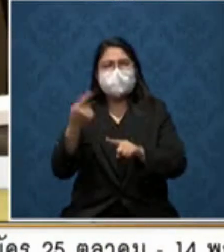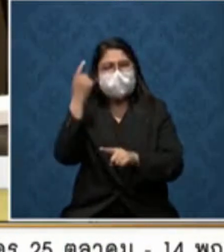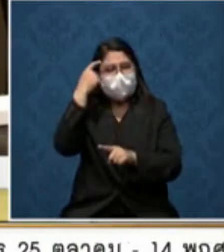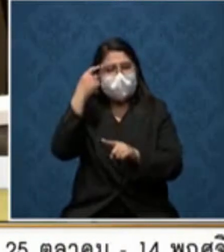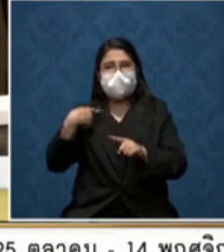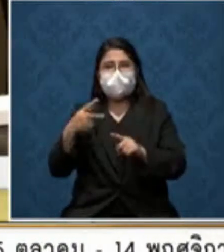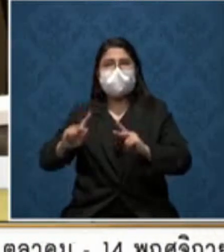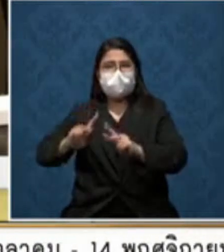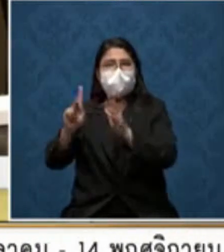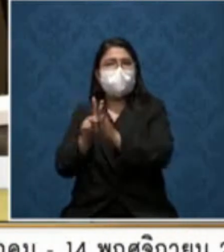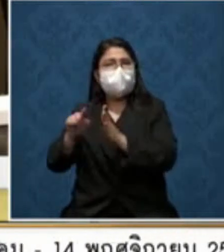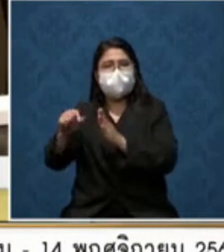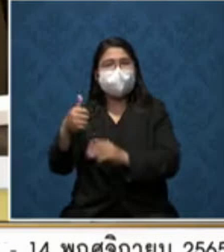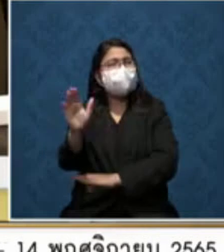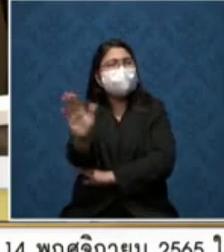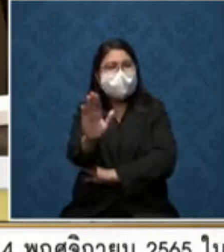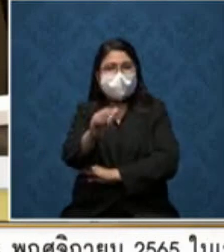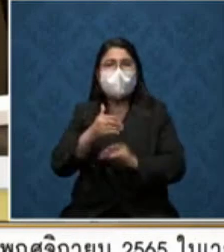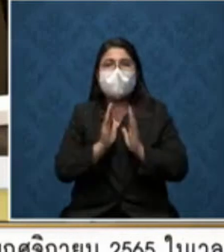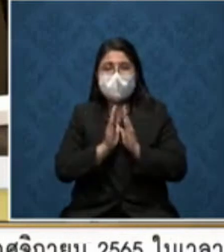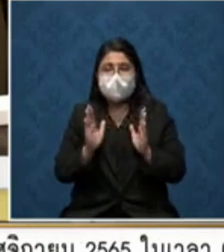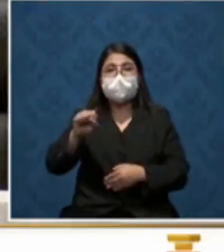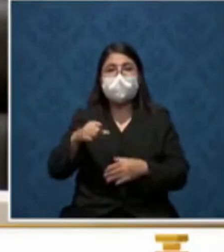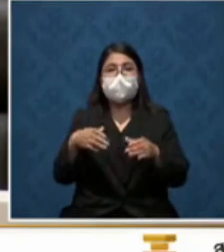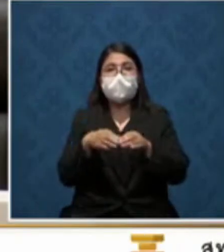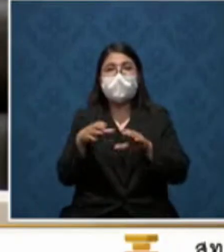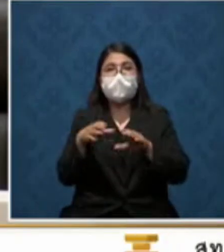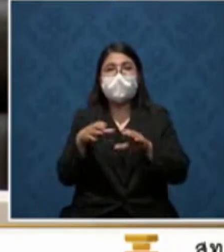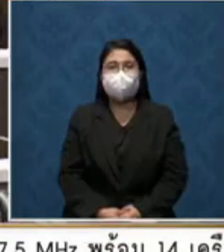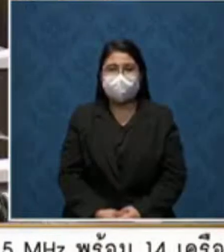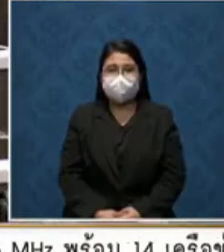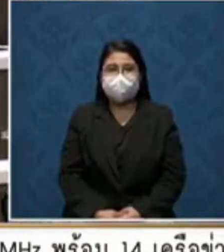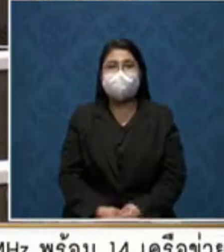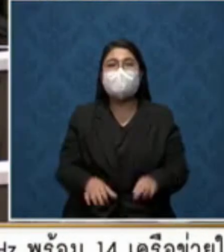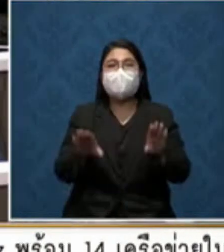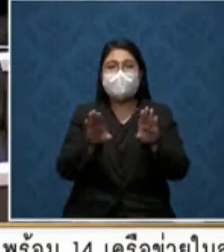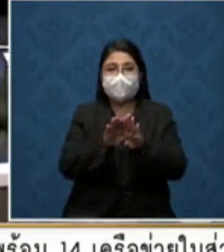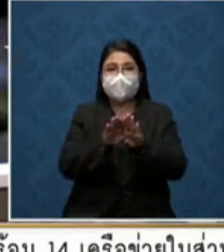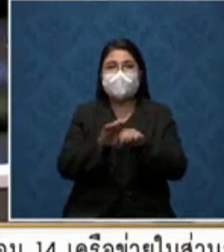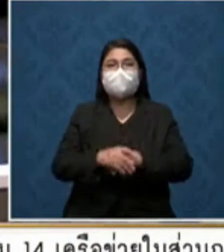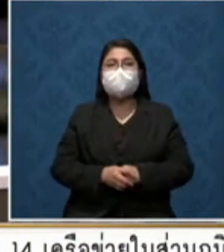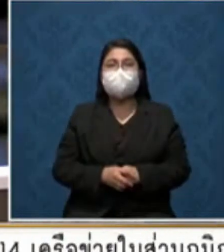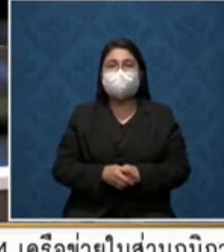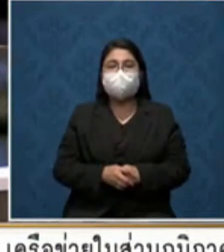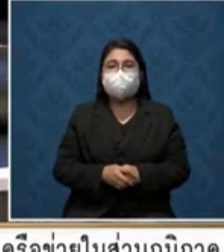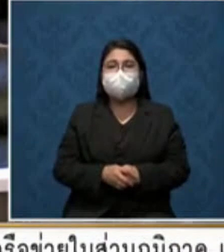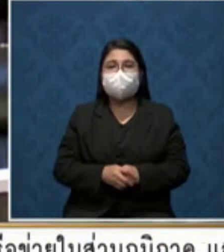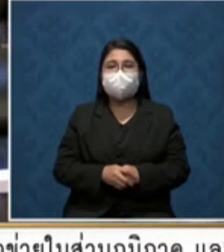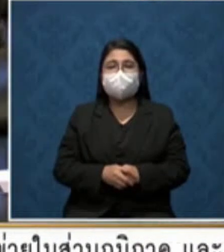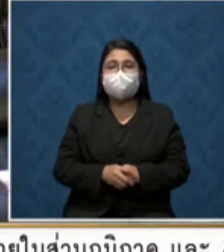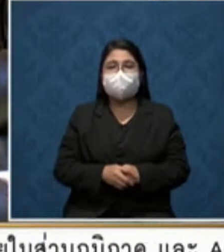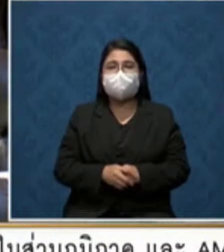คอคำตอบนะครัส่นหนงของการอภิปลาย แต่ไ้ทายทสุดแม้จะพยายามอย่ใลนมนก็ ลงทได้การ Commission